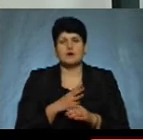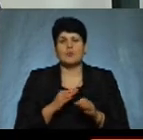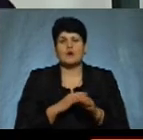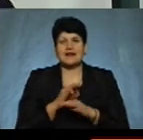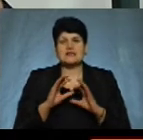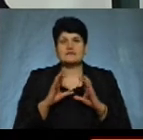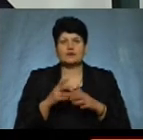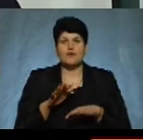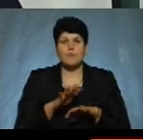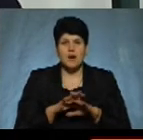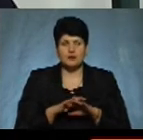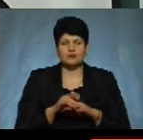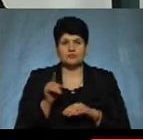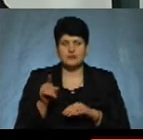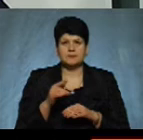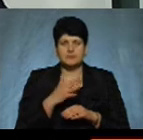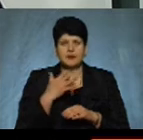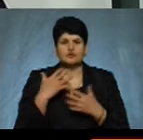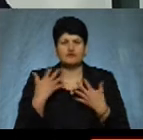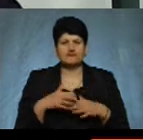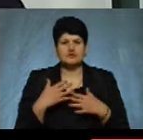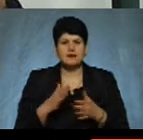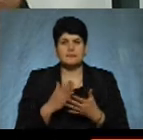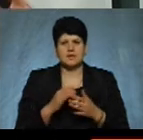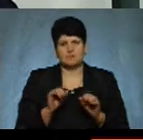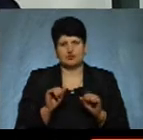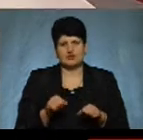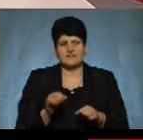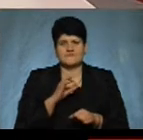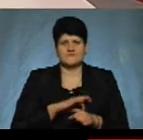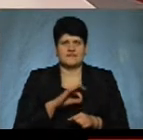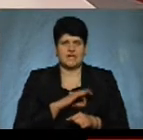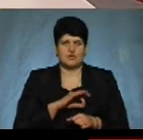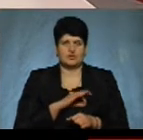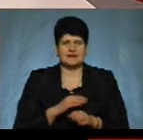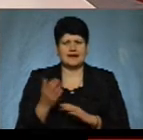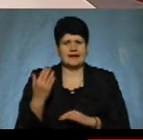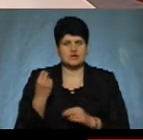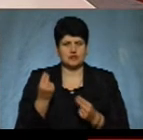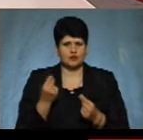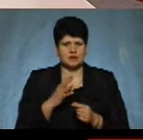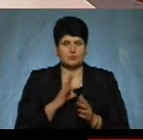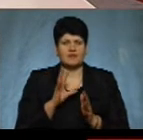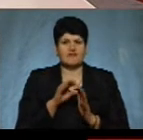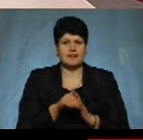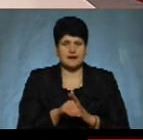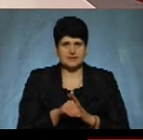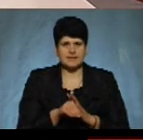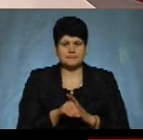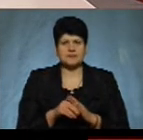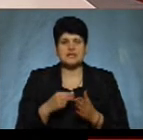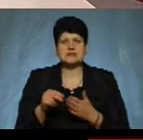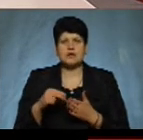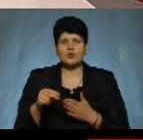вони багато вже вони мали можливість використати десь раніше кошти, які будуть вкладені, і